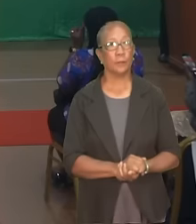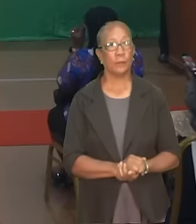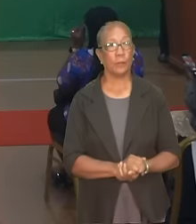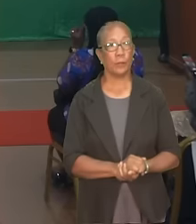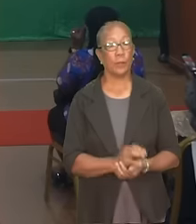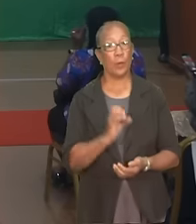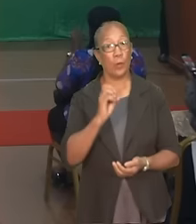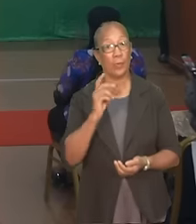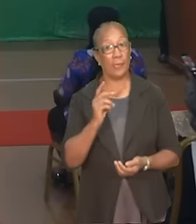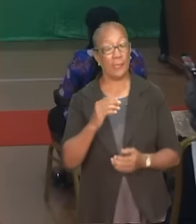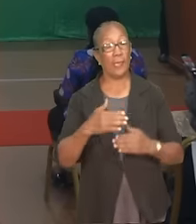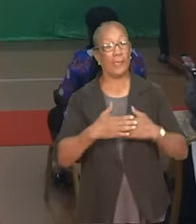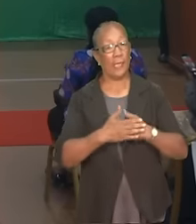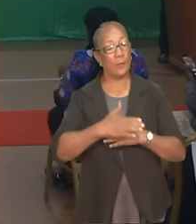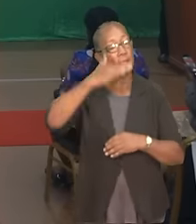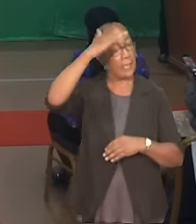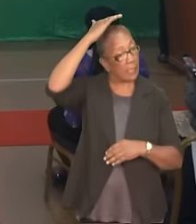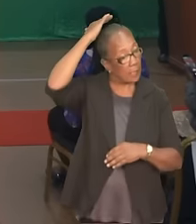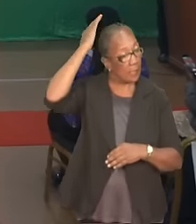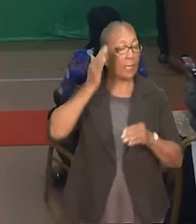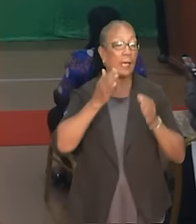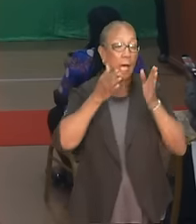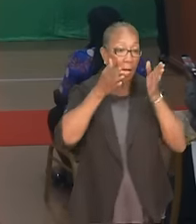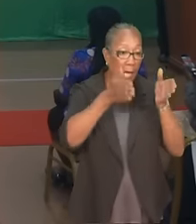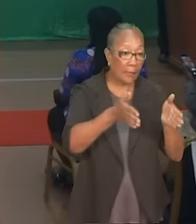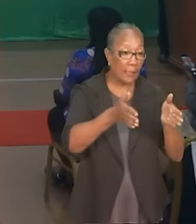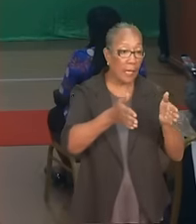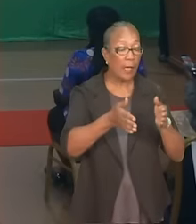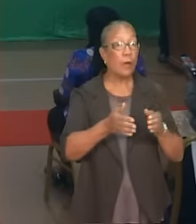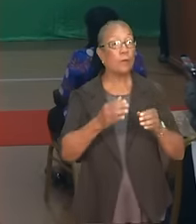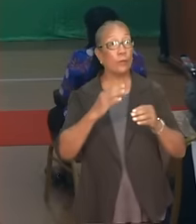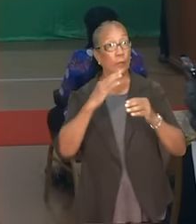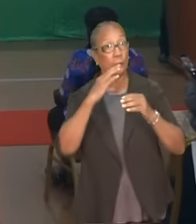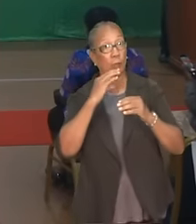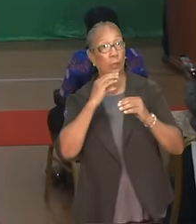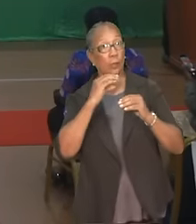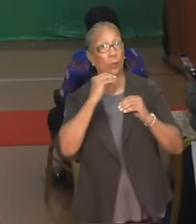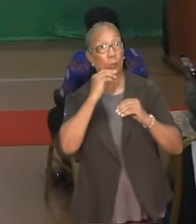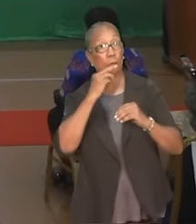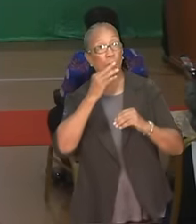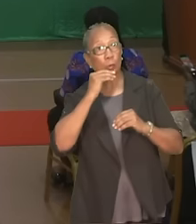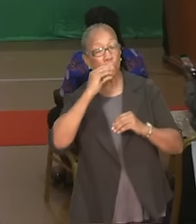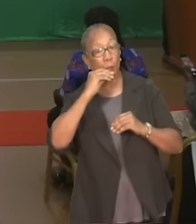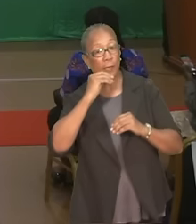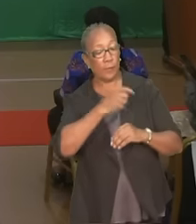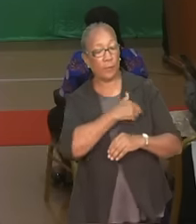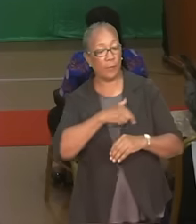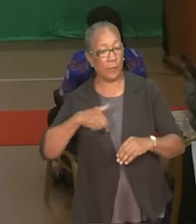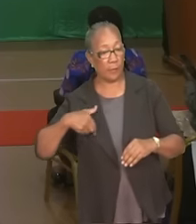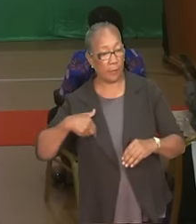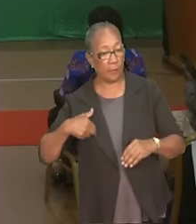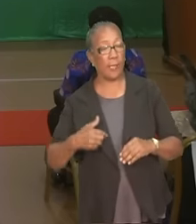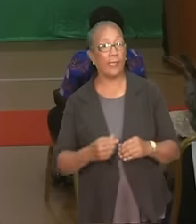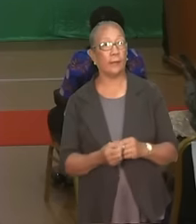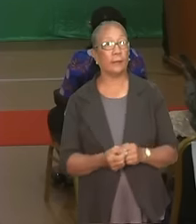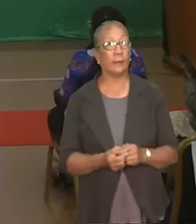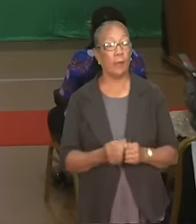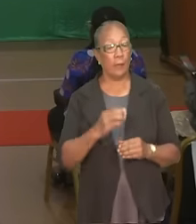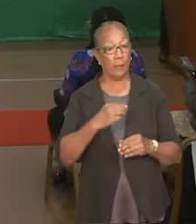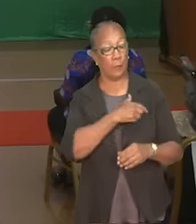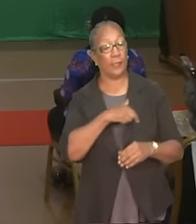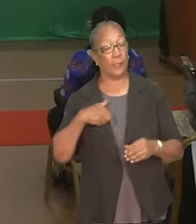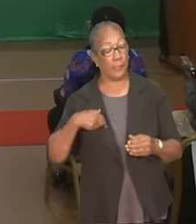Zo, dames en heren, mag ik nu uw aandacht voor de toespraak van de president van de Republiek Suriname. Excellentie,